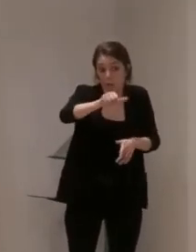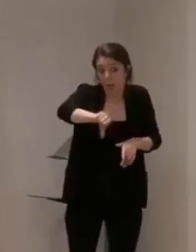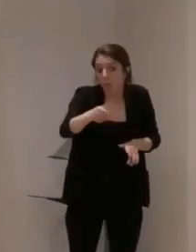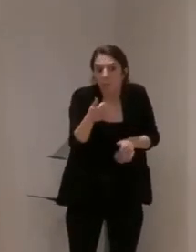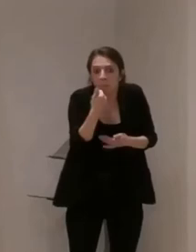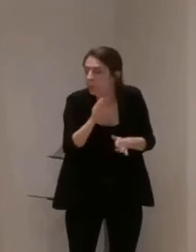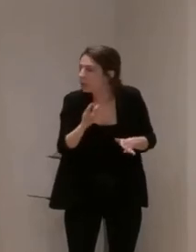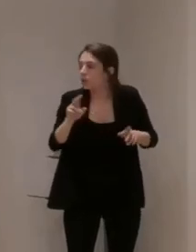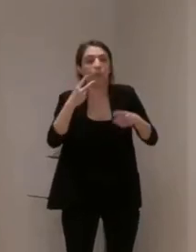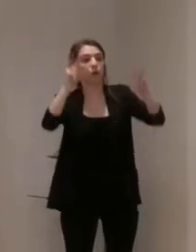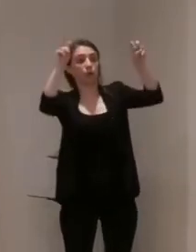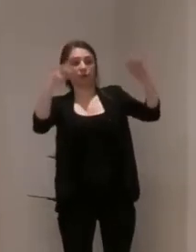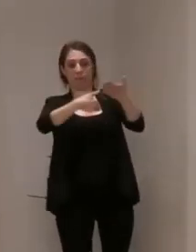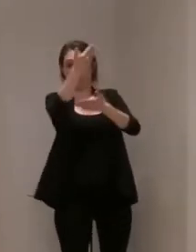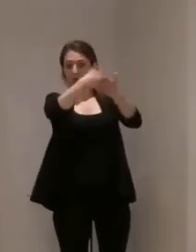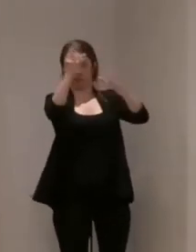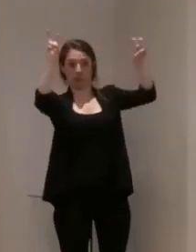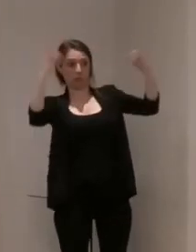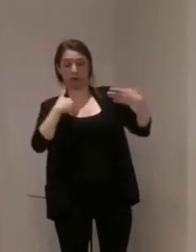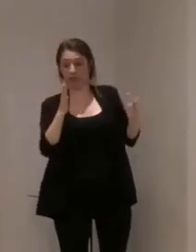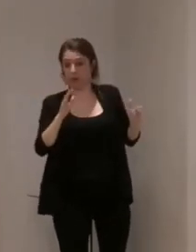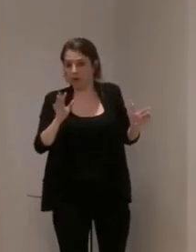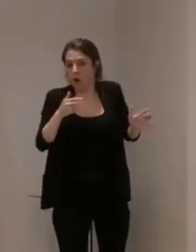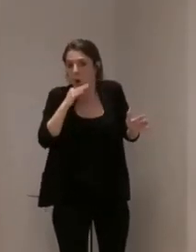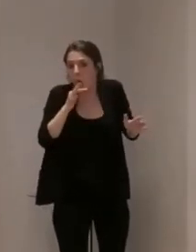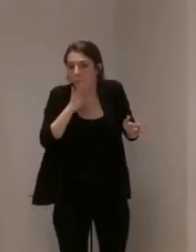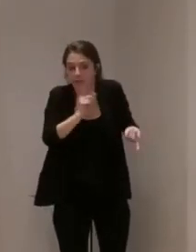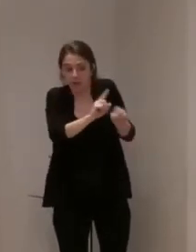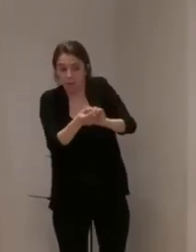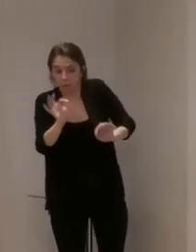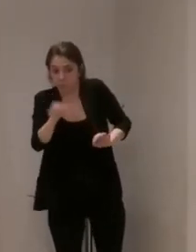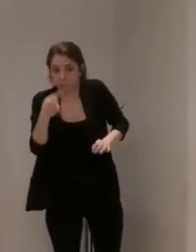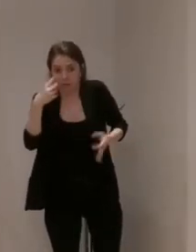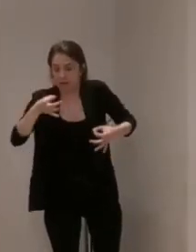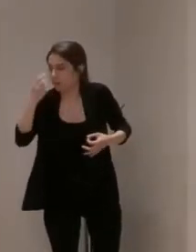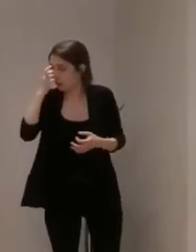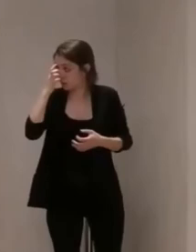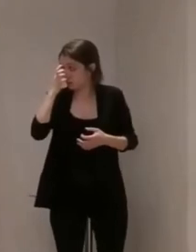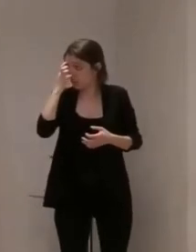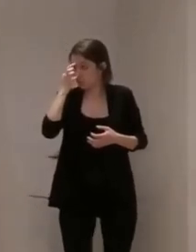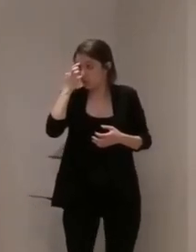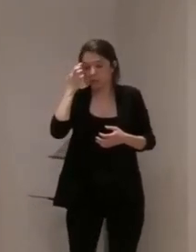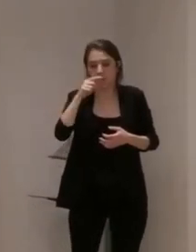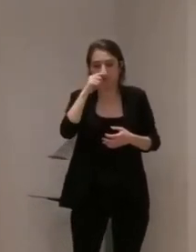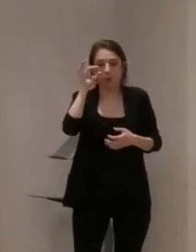Sí, sí, va quedar amb un titular periodístic. Sí, és un titular, eh? Sí, no, aviam,